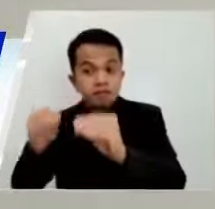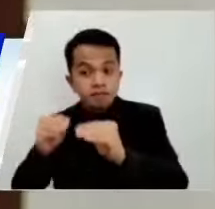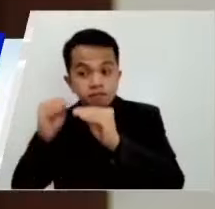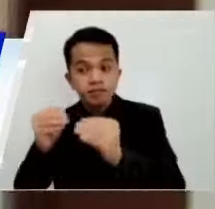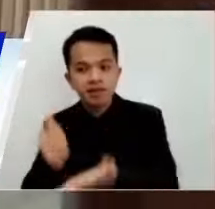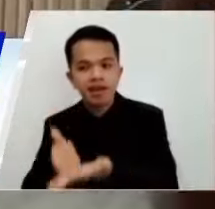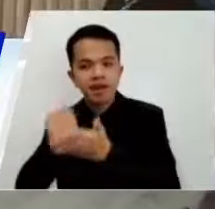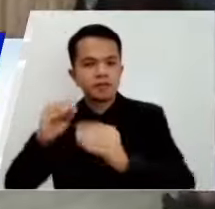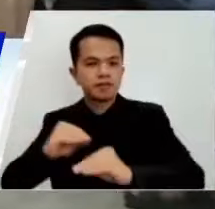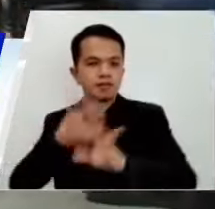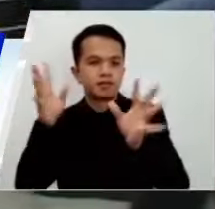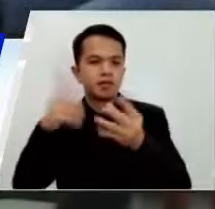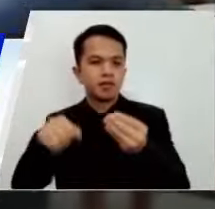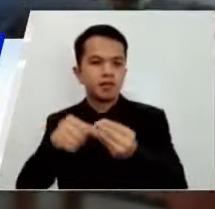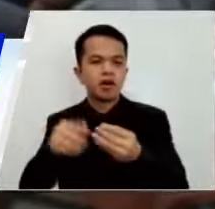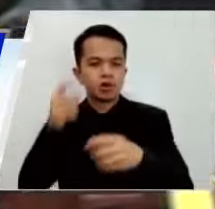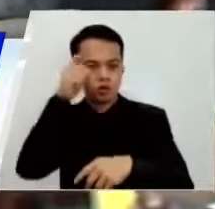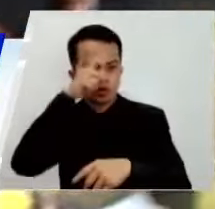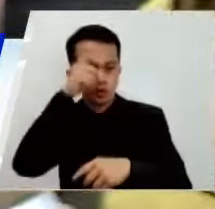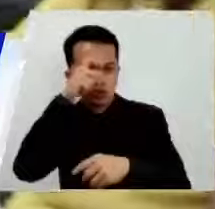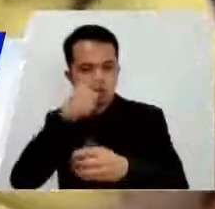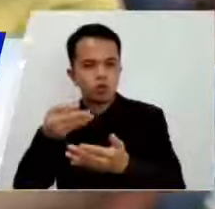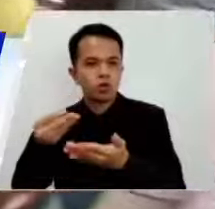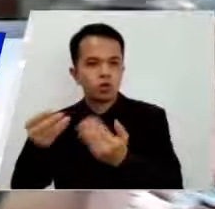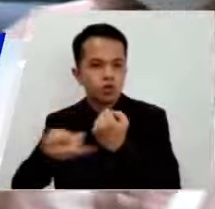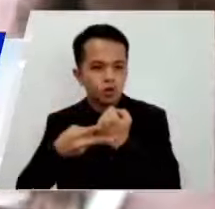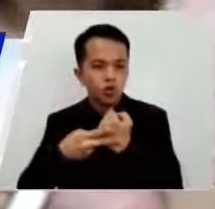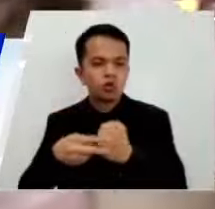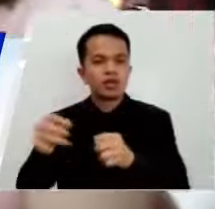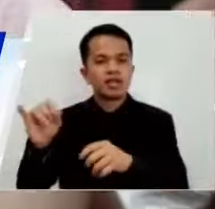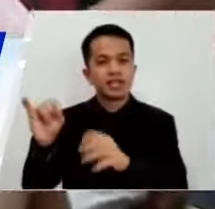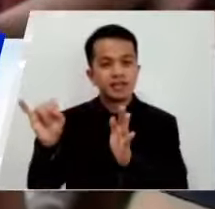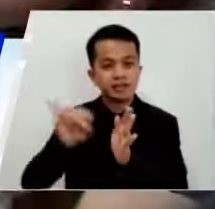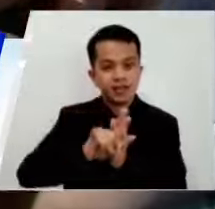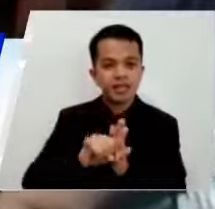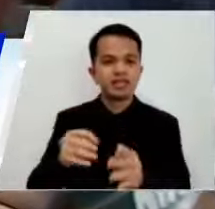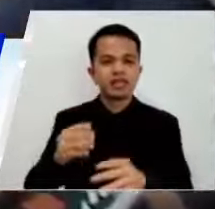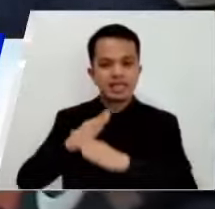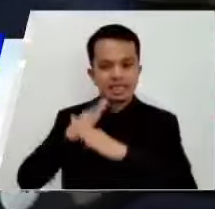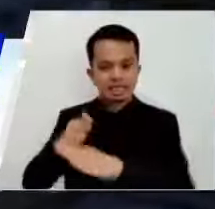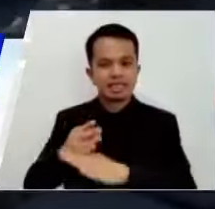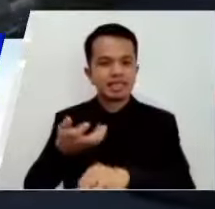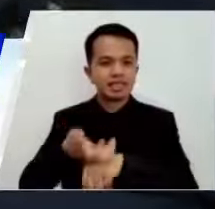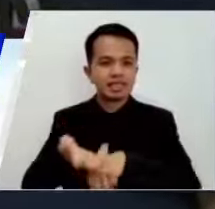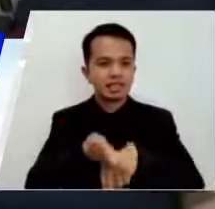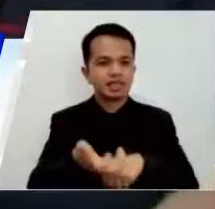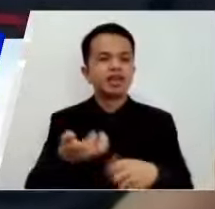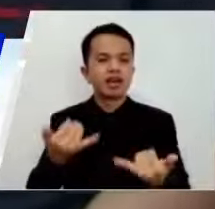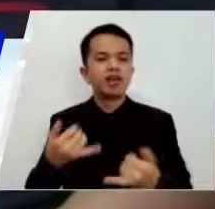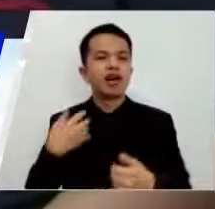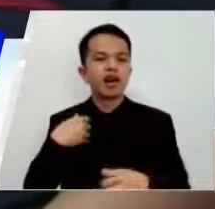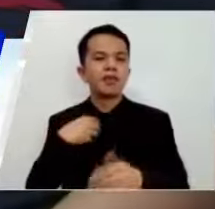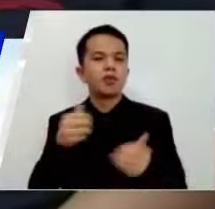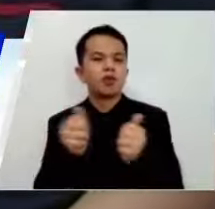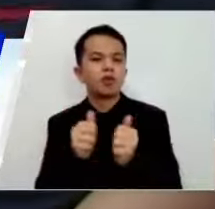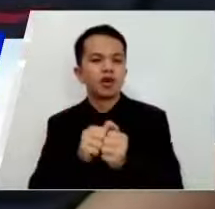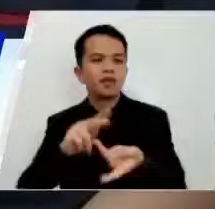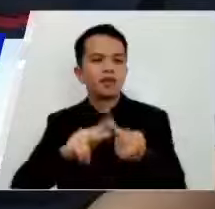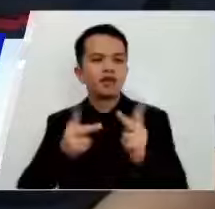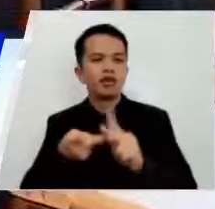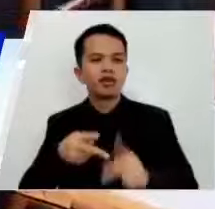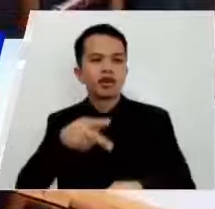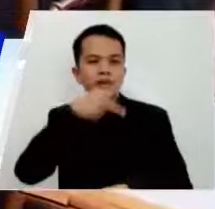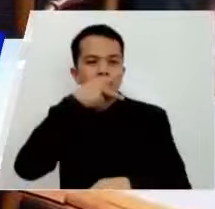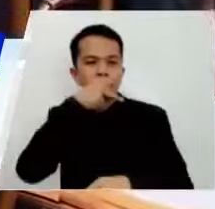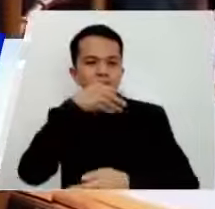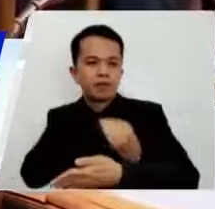ipon, investment at kung paano iiwas sa mga scam ang ilang pribadong bangko, pati na Philippine Stock Exchange o